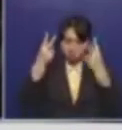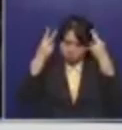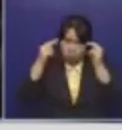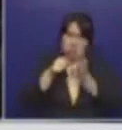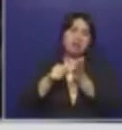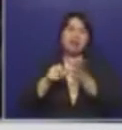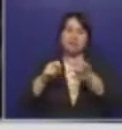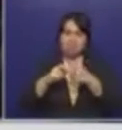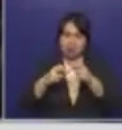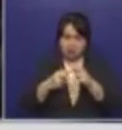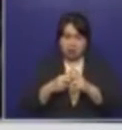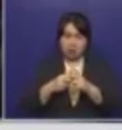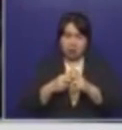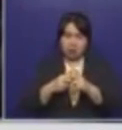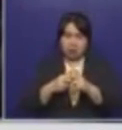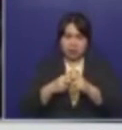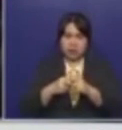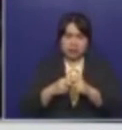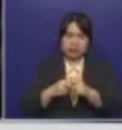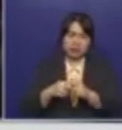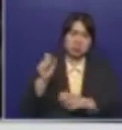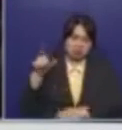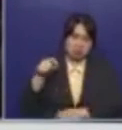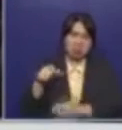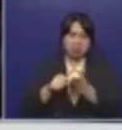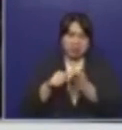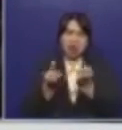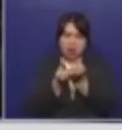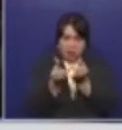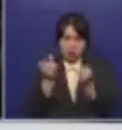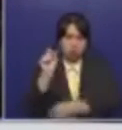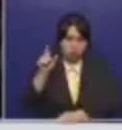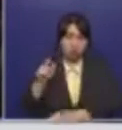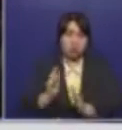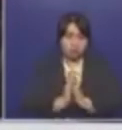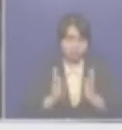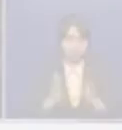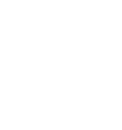หาโดยรีบให้มีการแก้ไขรัฐธรรมนูญอย่างเร่งด่วนที่สุดขอบพระคุณค่ะ